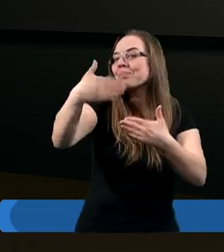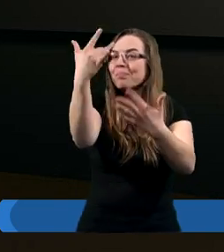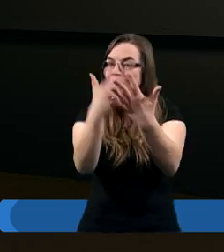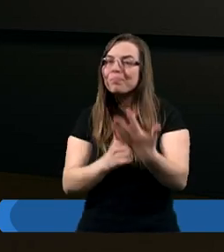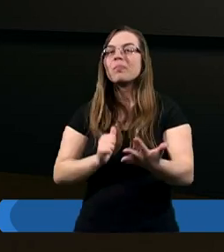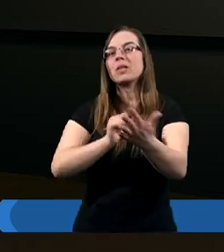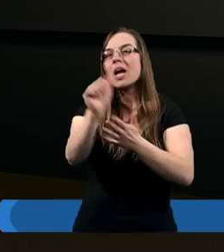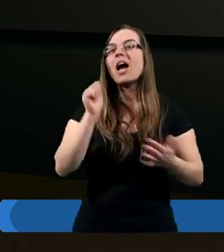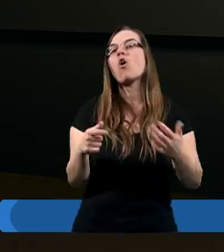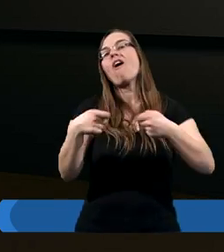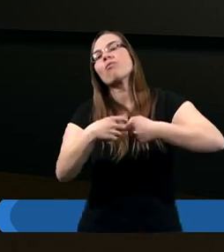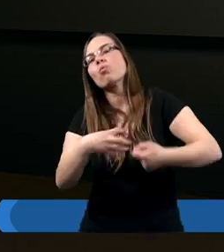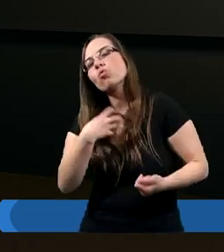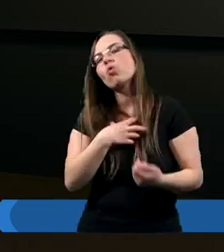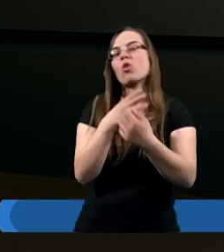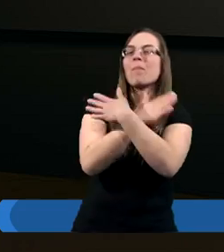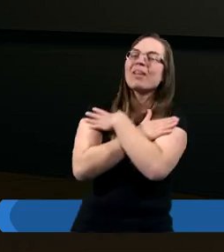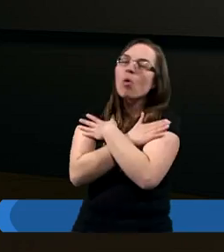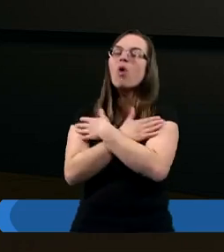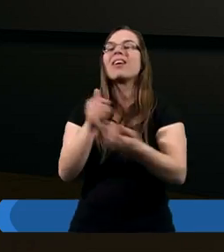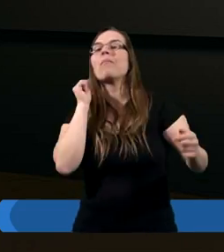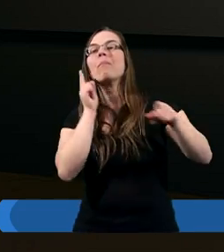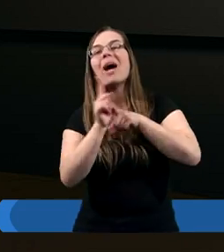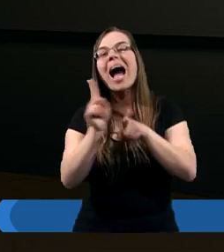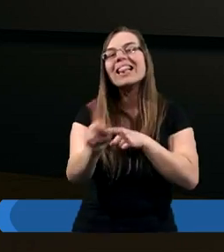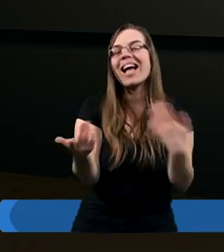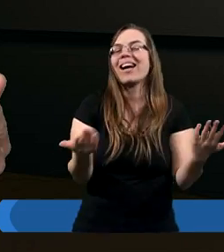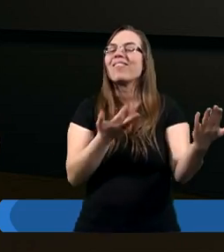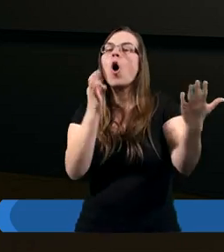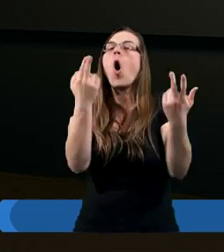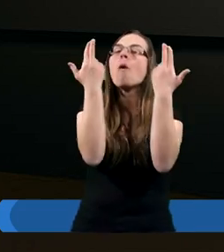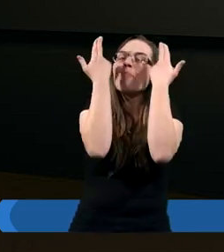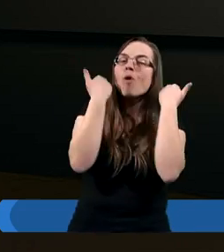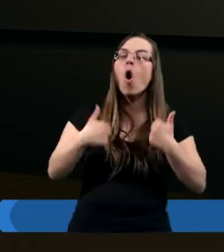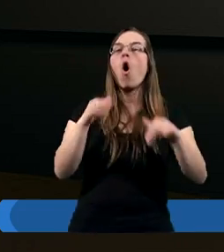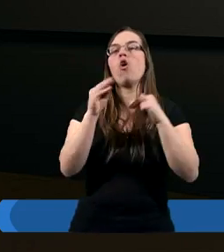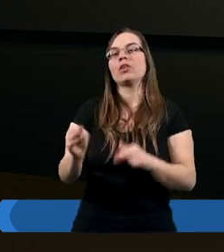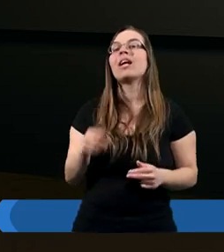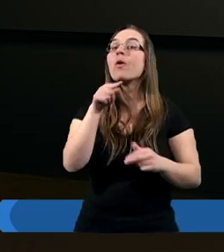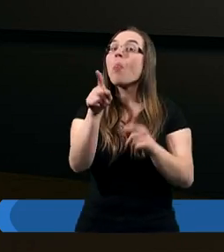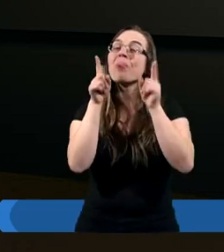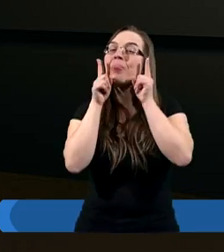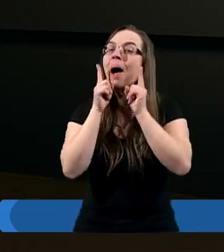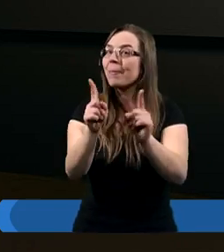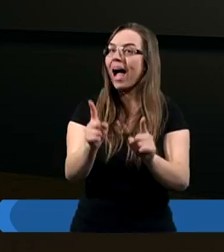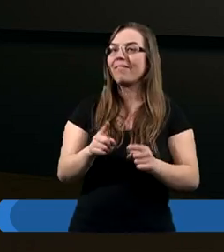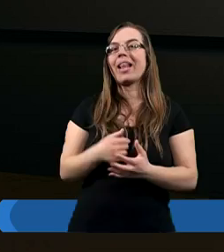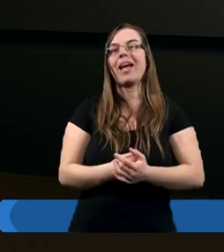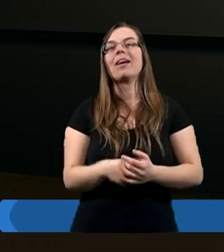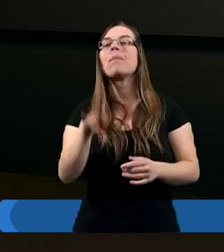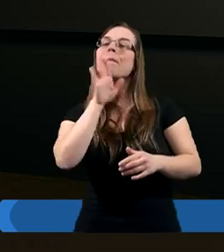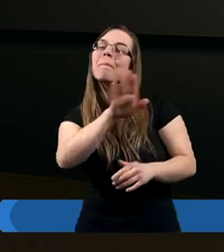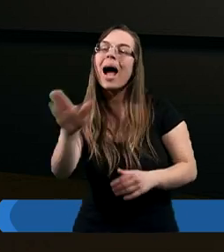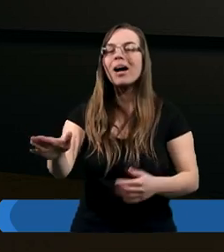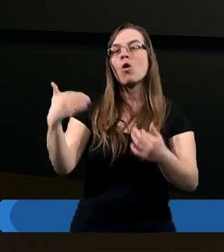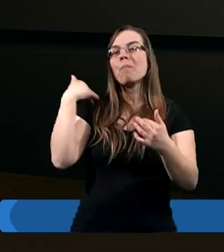o których tutaj czytamy, mówiące o współczuciu, o miłosierdziu, o takim braterstwie, o tej pokorze, one naprawdę